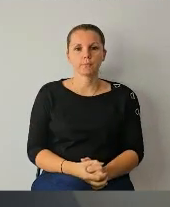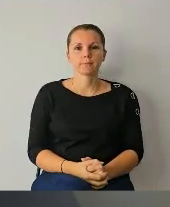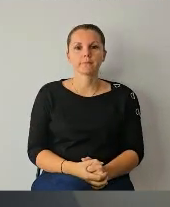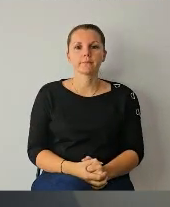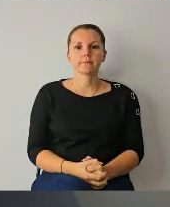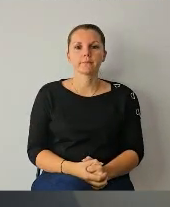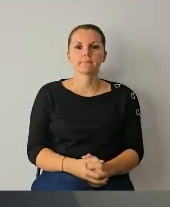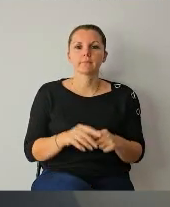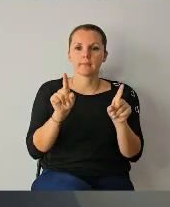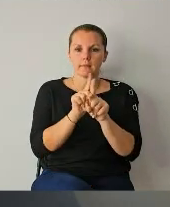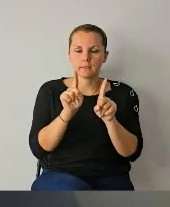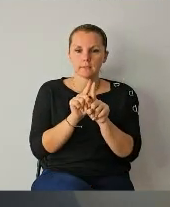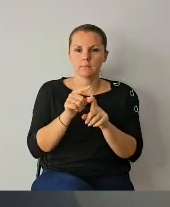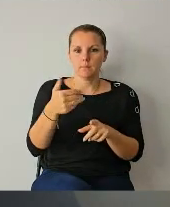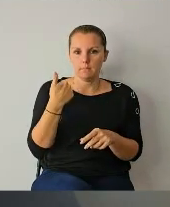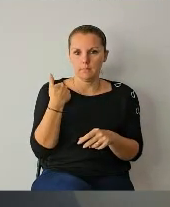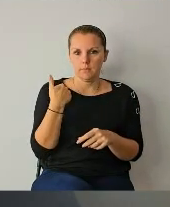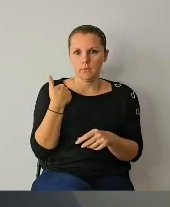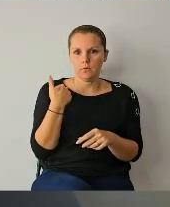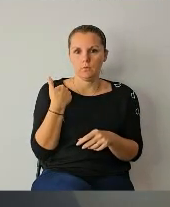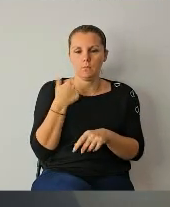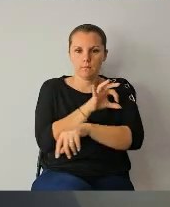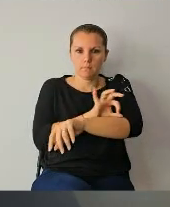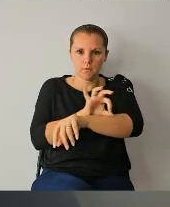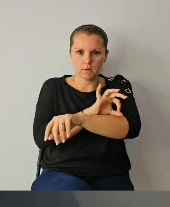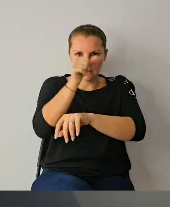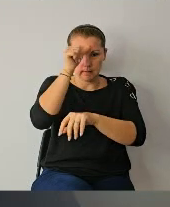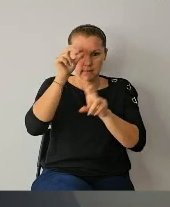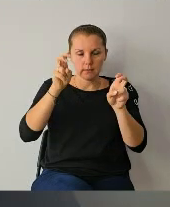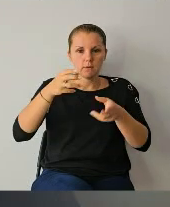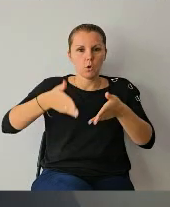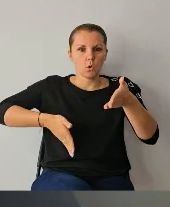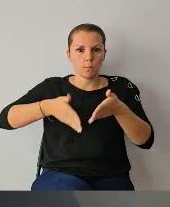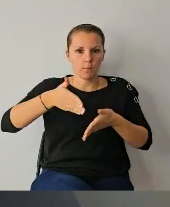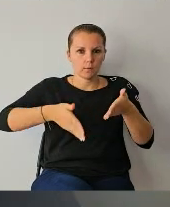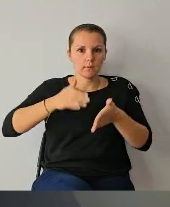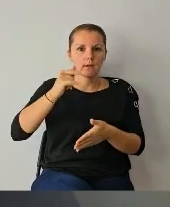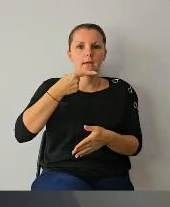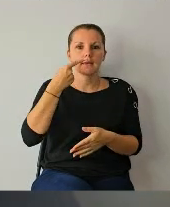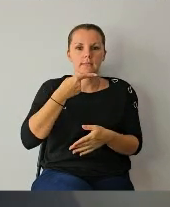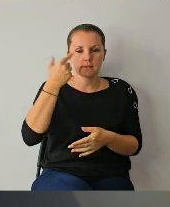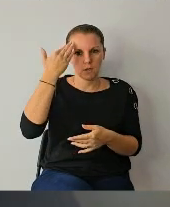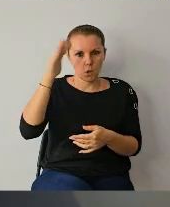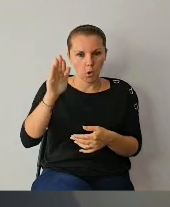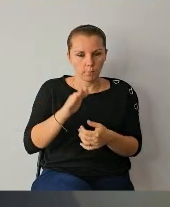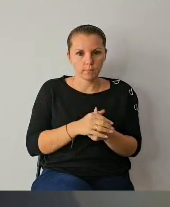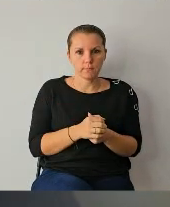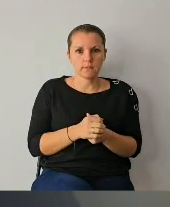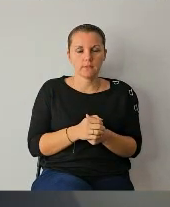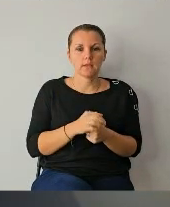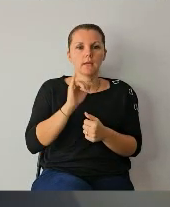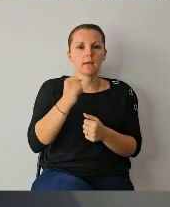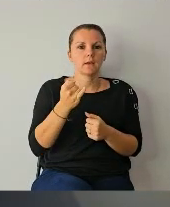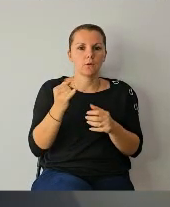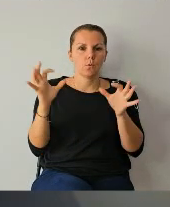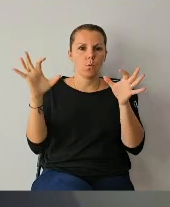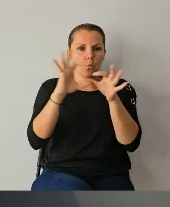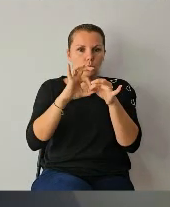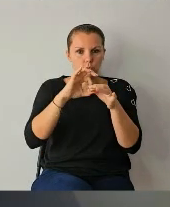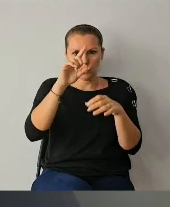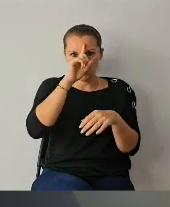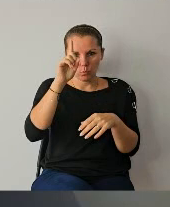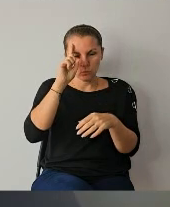2023. Tak samo był realizowany projekt pod nazwą Robotyka i języki obce jako dziedziny łączące ludzi i przeciwdziałające